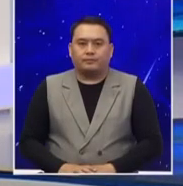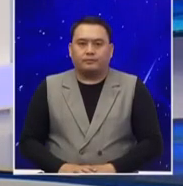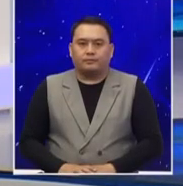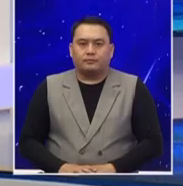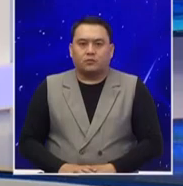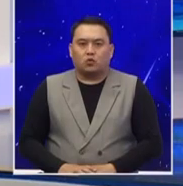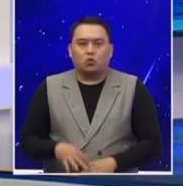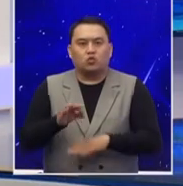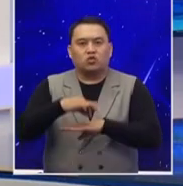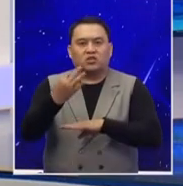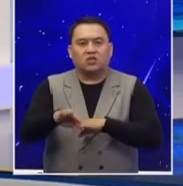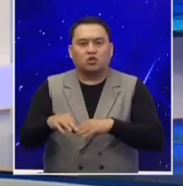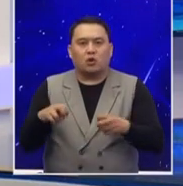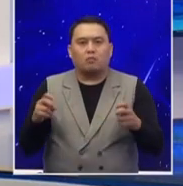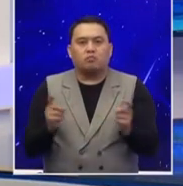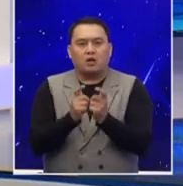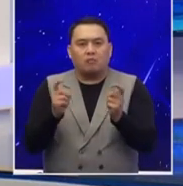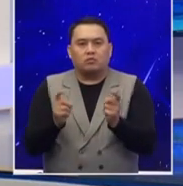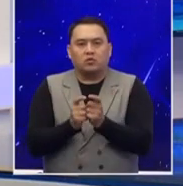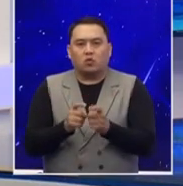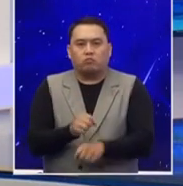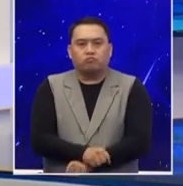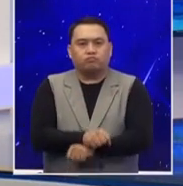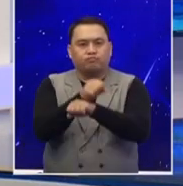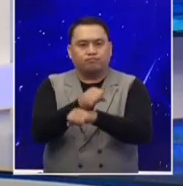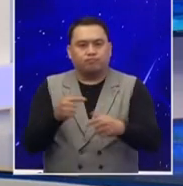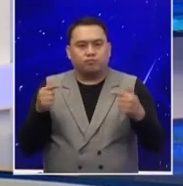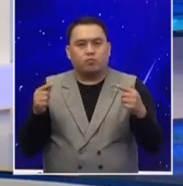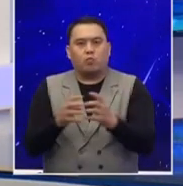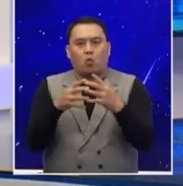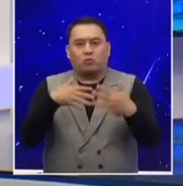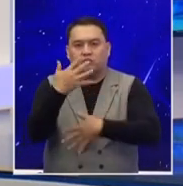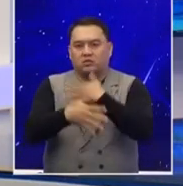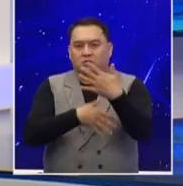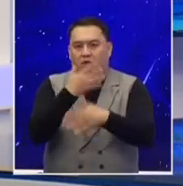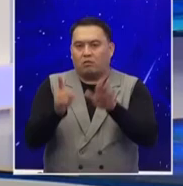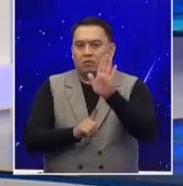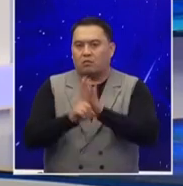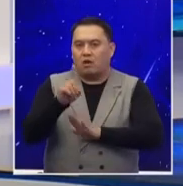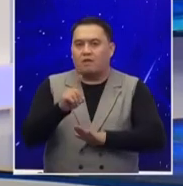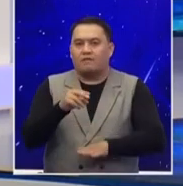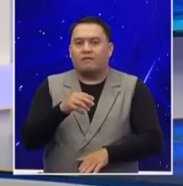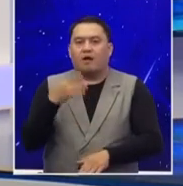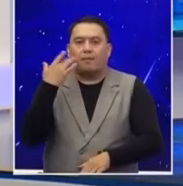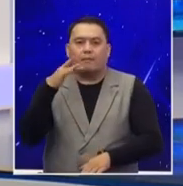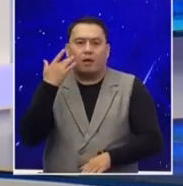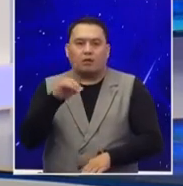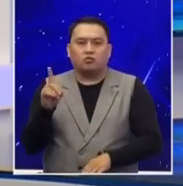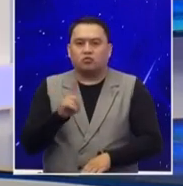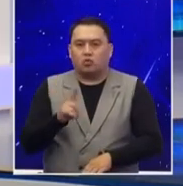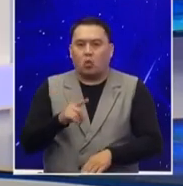В ожесточенные столкновения с полицией переросли в протесты и беспорядки, начавшиеся в Филадельфии после того,